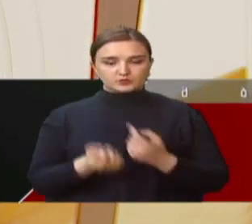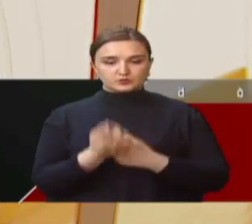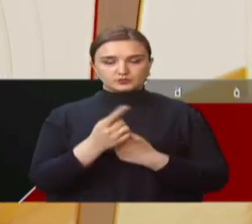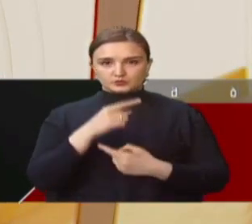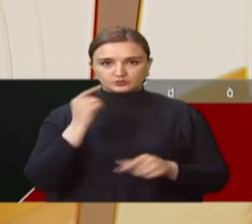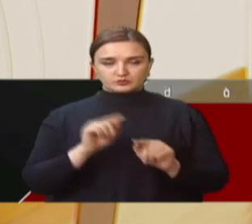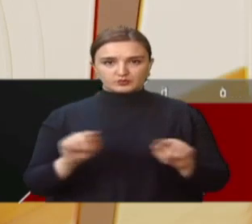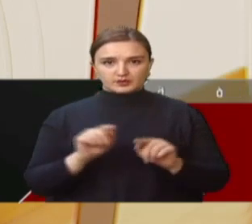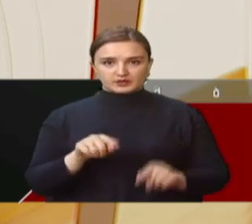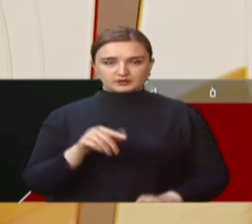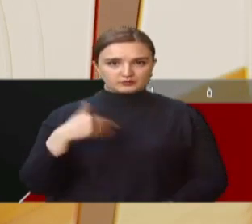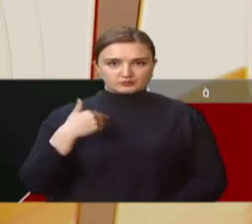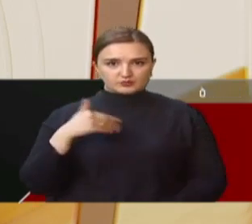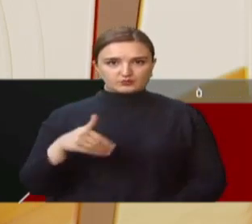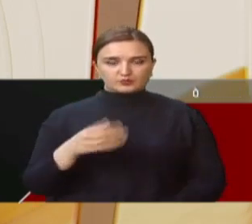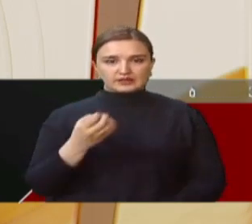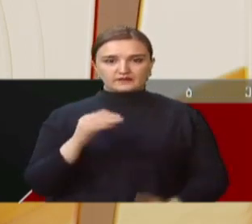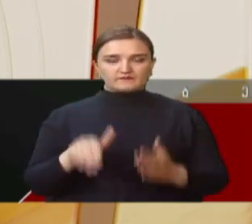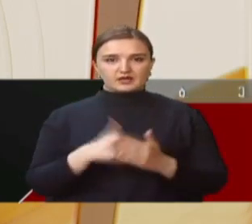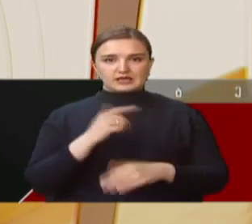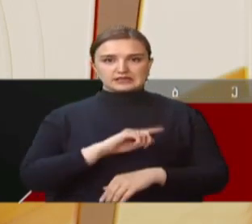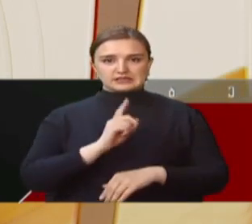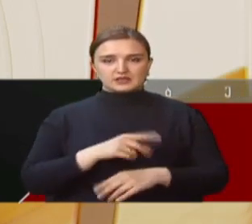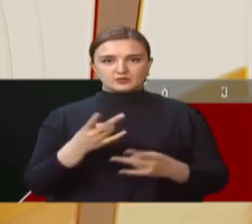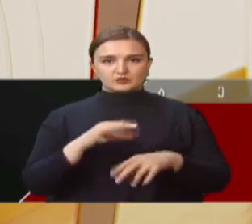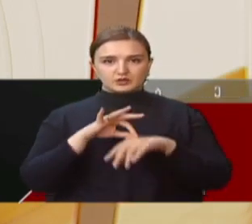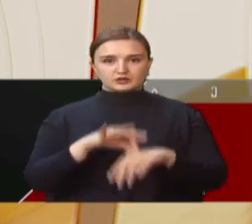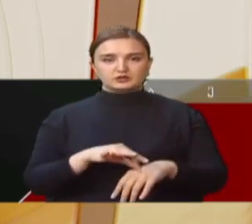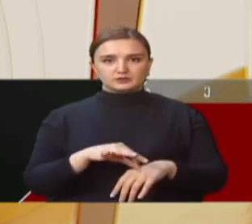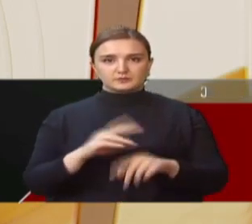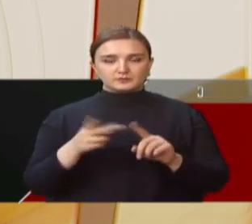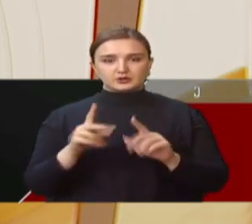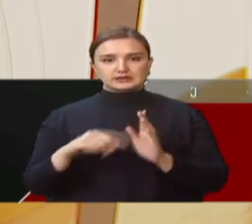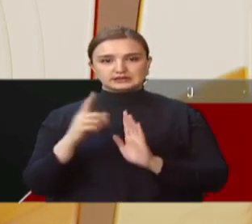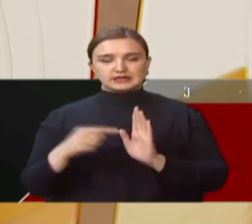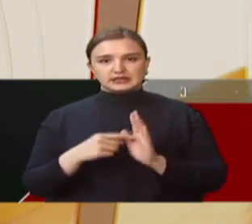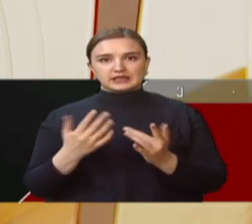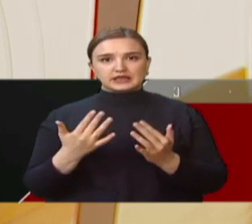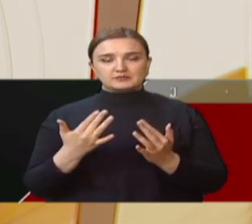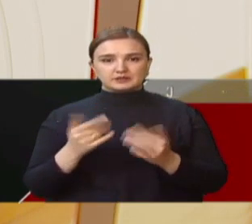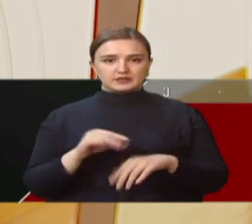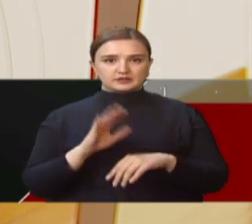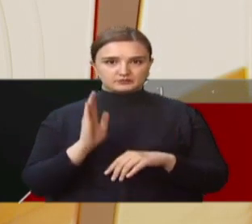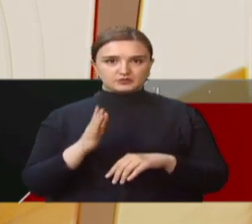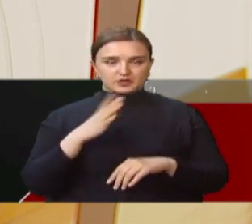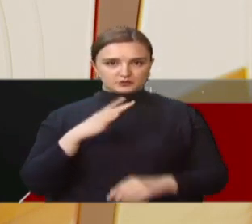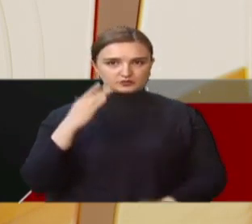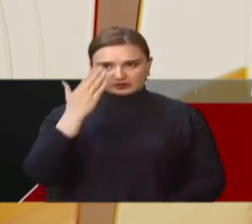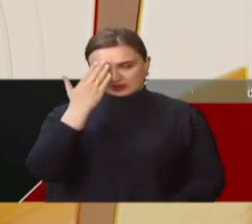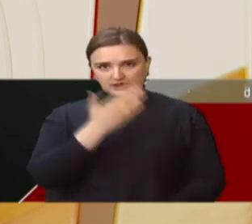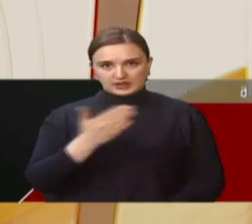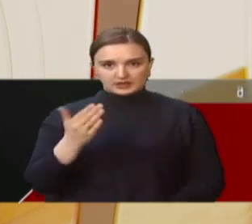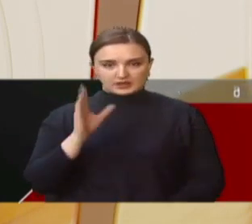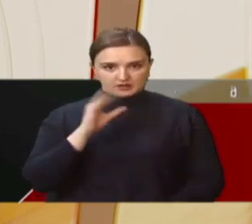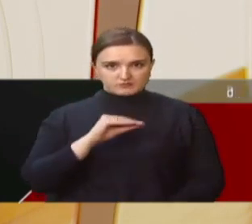რუსული პროპაგანდა არ მუშაობს და კიდე ახალი ძალებით უნდა განახორციელონ შეტევა. მეორე საკითხია რამდენად გაატარებს ამას ქართული ერი და